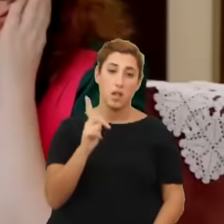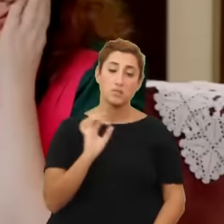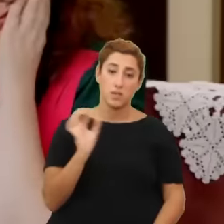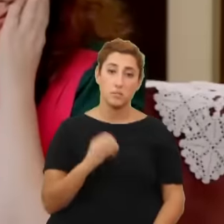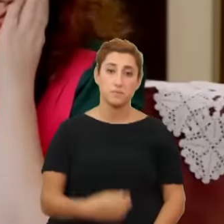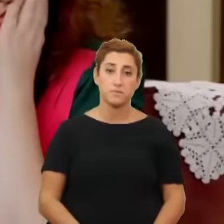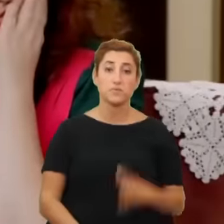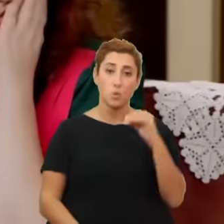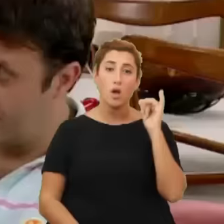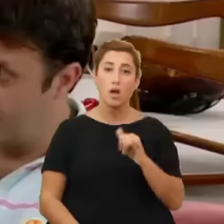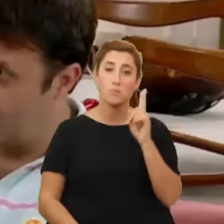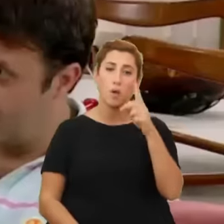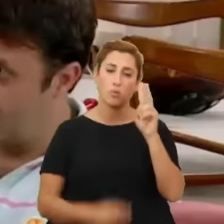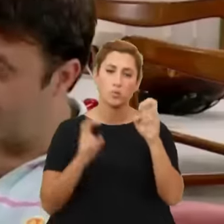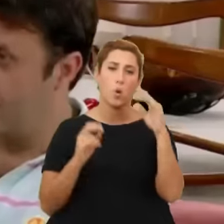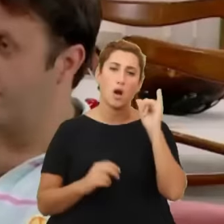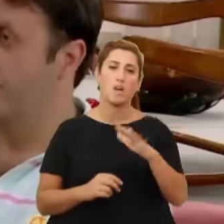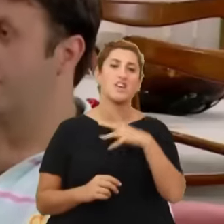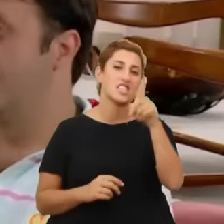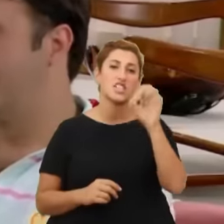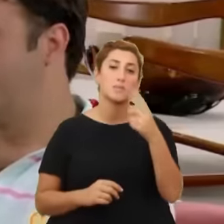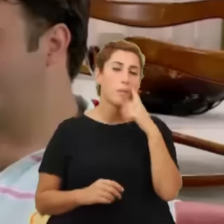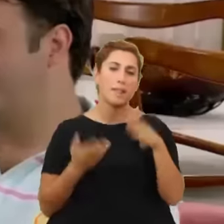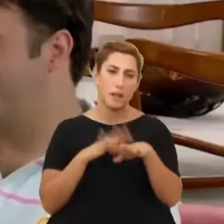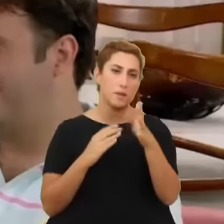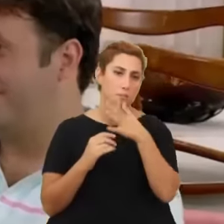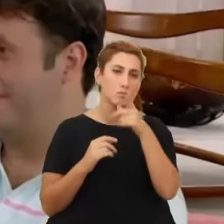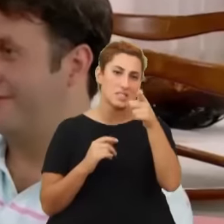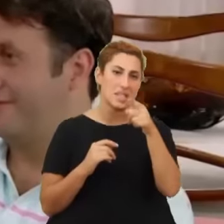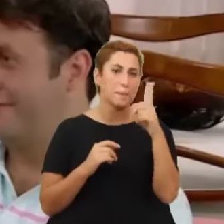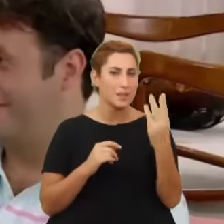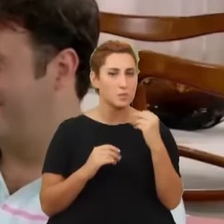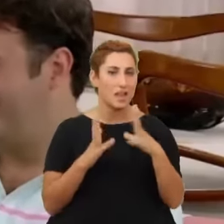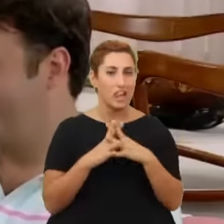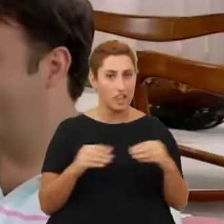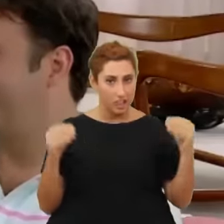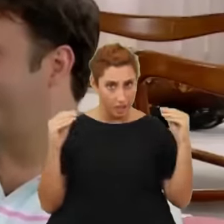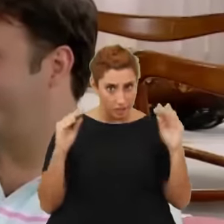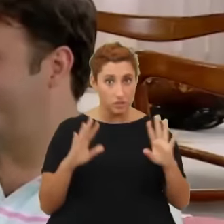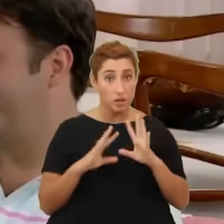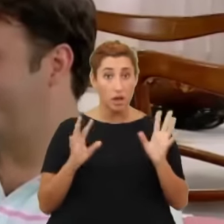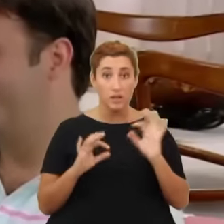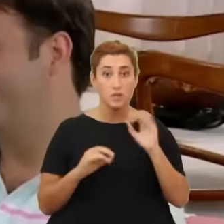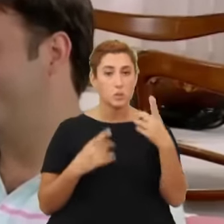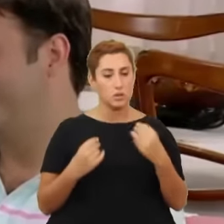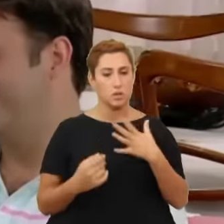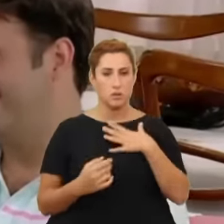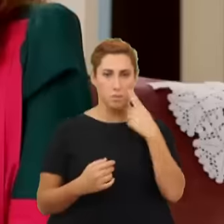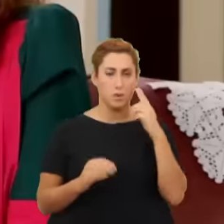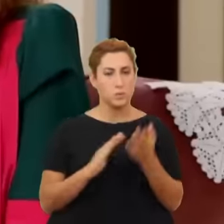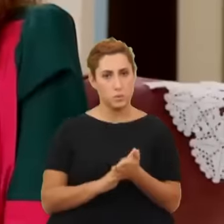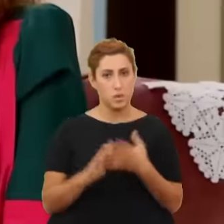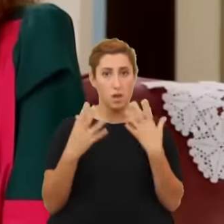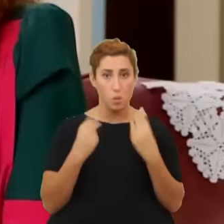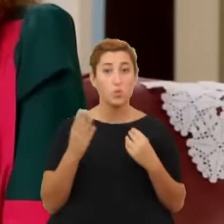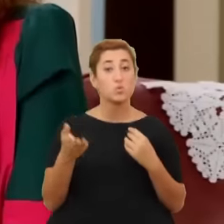ya. Lütfen. Tabii. Çok haklısın. Bak bu konuda çok haklısın. Sen şimdi bak ne yapalım biliyor musun? Sen bir güzel iyileş bir kere. Evet evet. Ha, sen bir kendine gel,